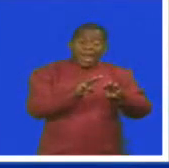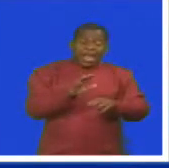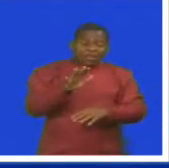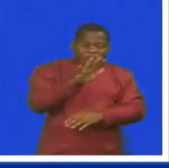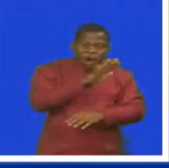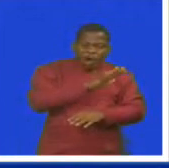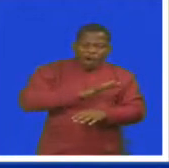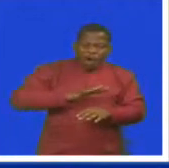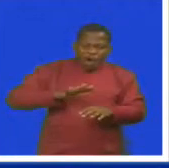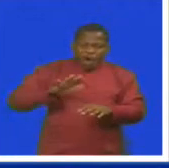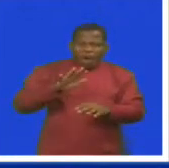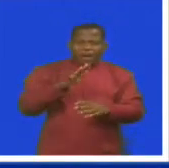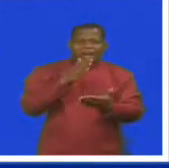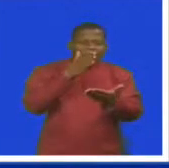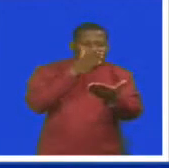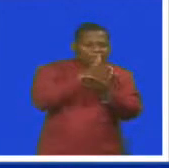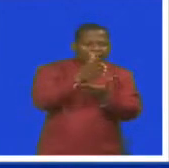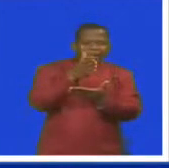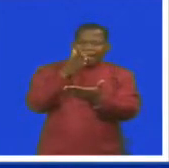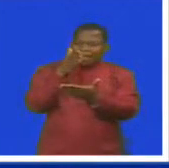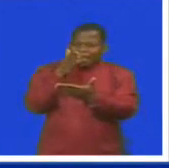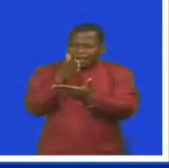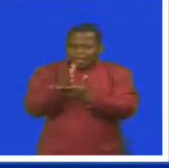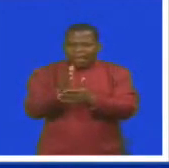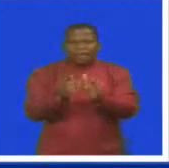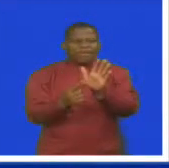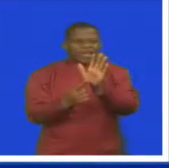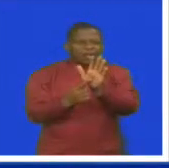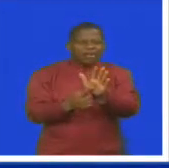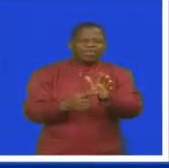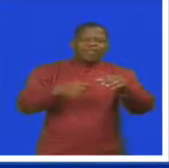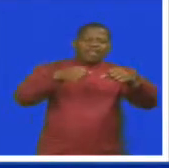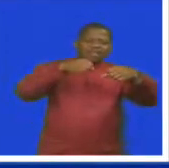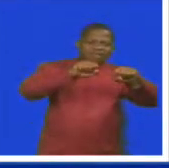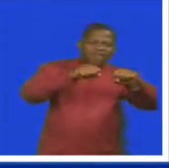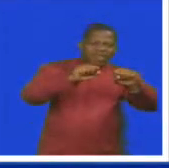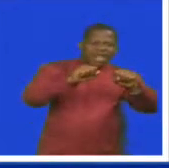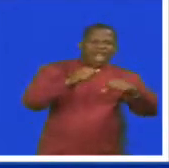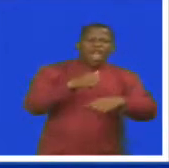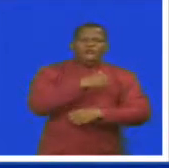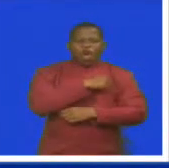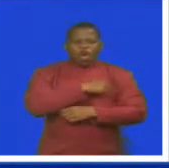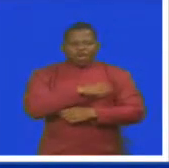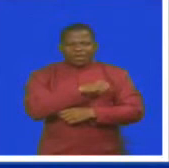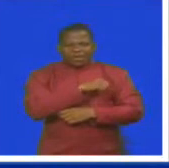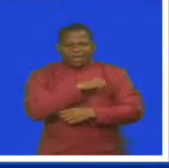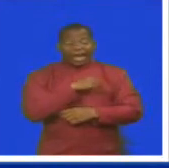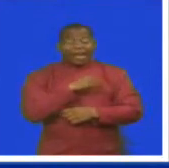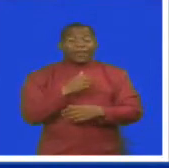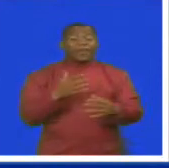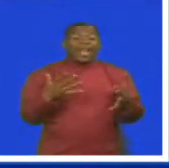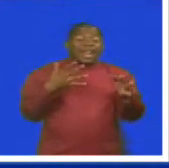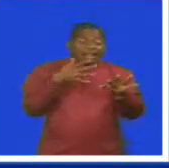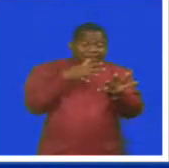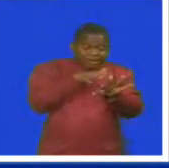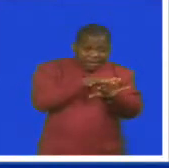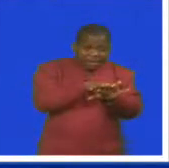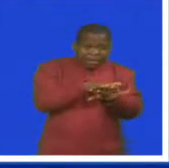etinkundleni mhlawumbe etibhedlela nato tonke tindzawo lapho kufuneka ukuthi kufike khona